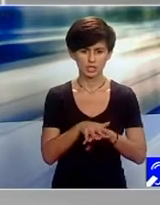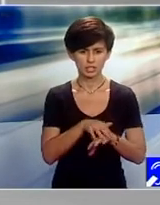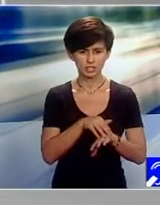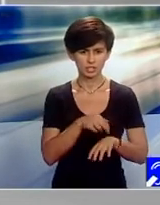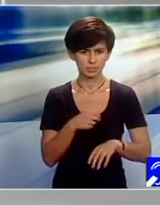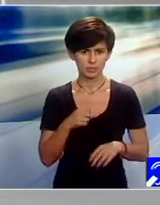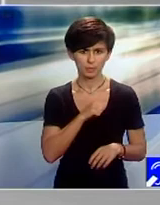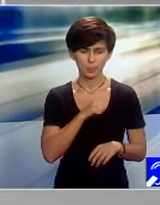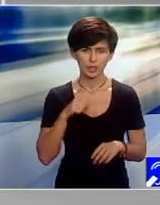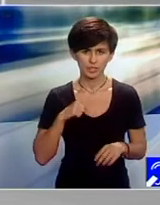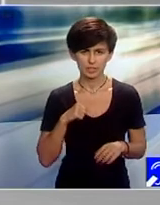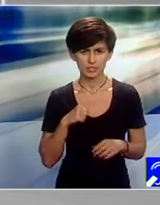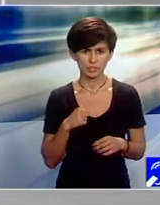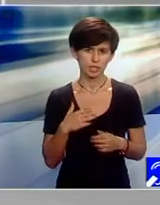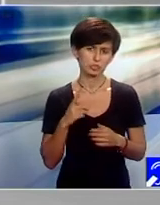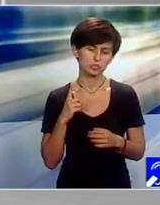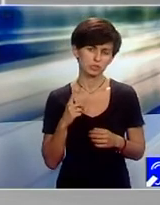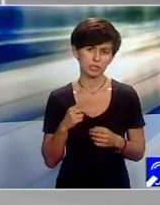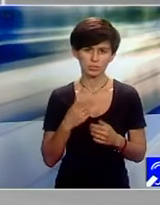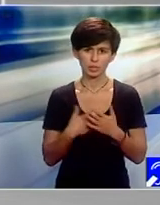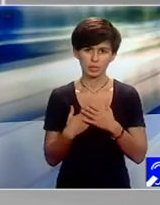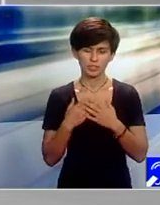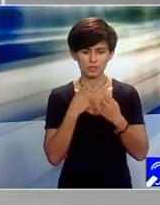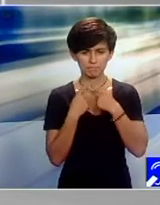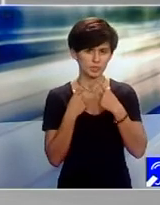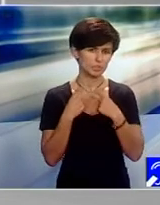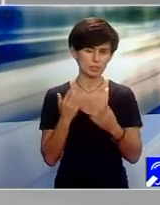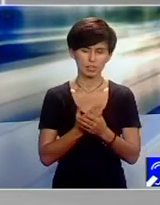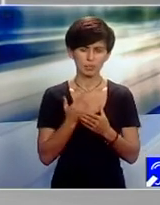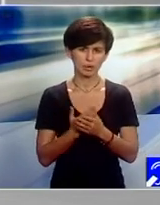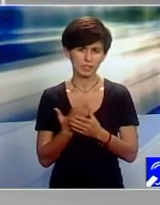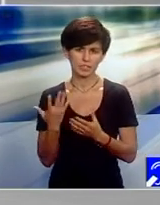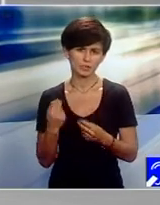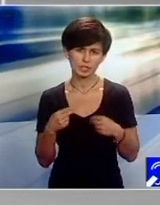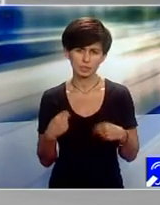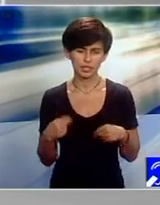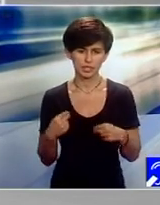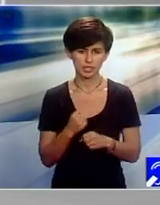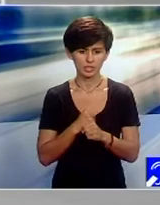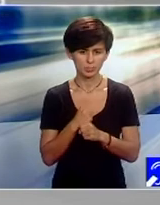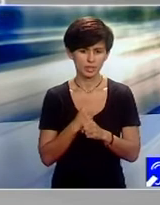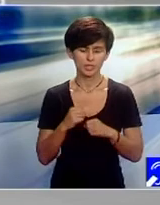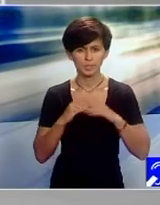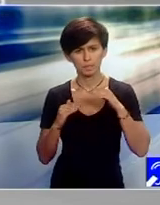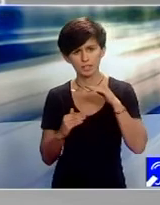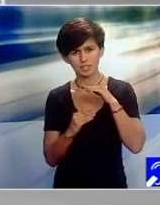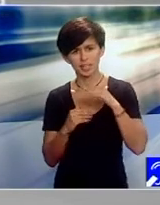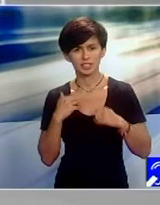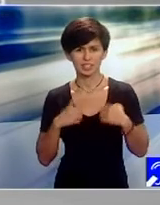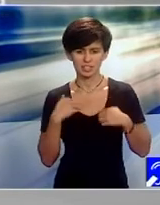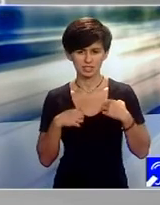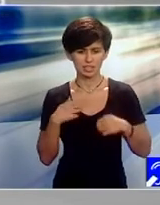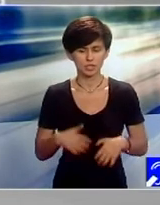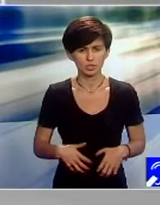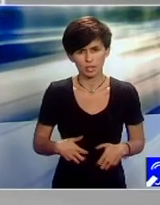întâlnim și povestim împreună fiecare ce experiențe a avut scade din stresul emoțional pe care un aparținător poate